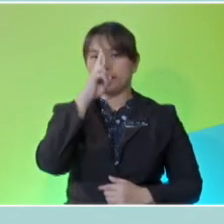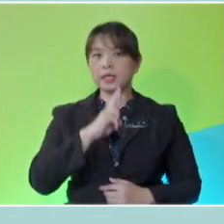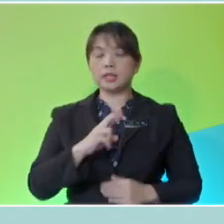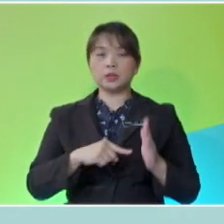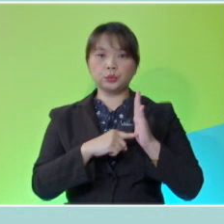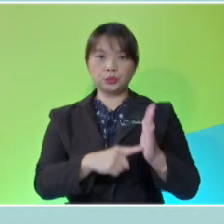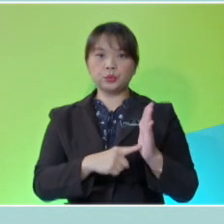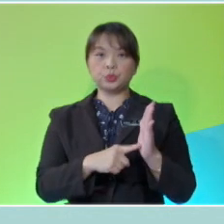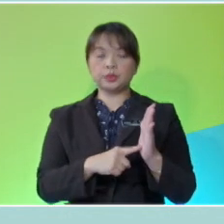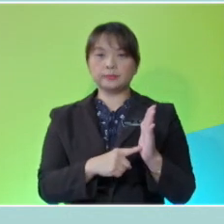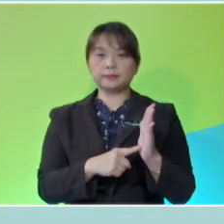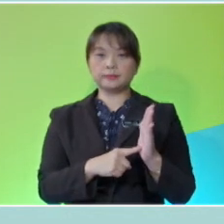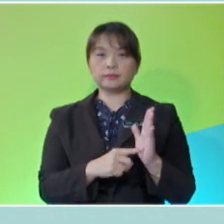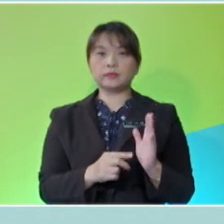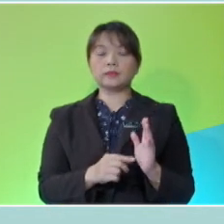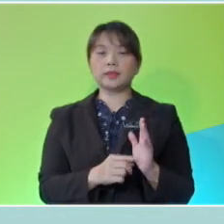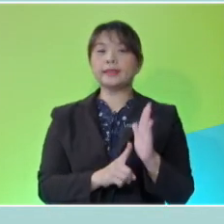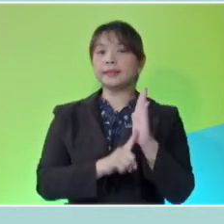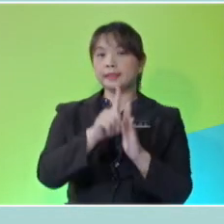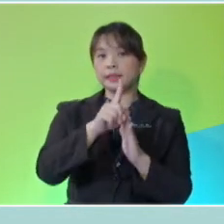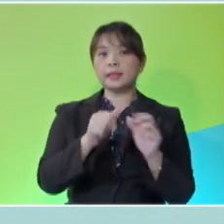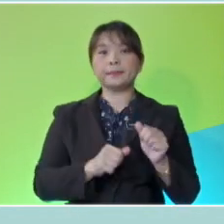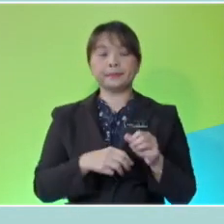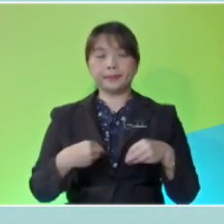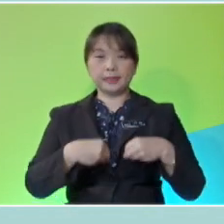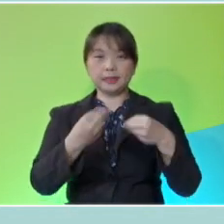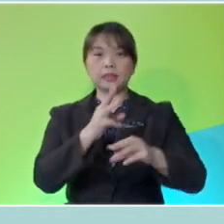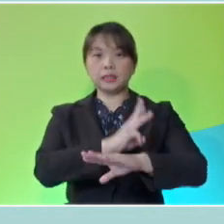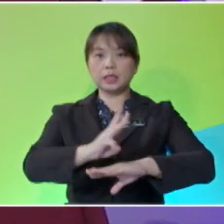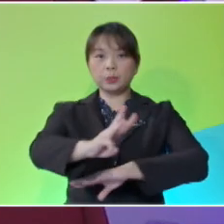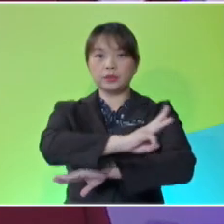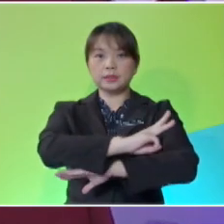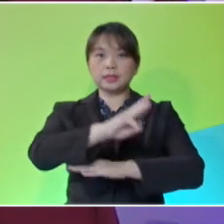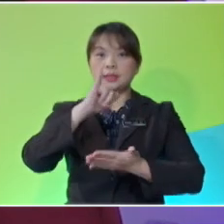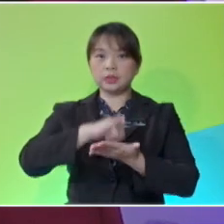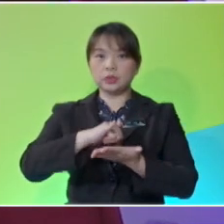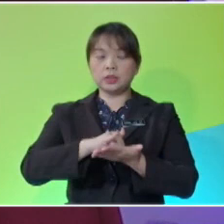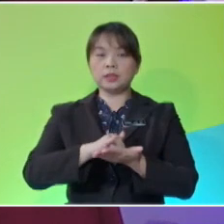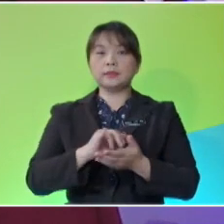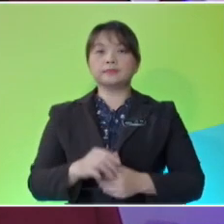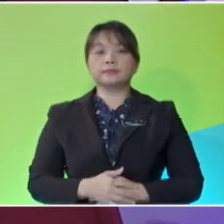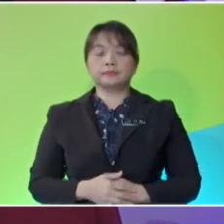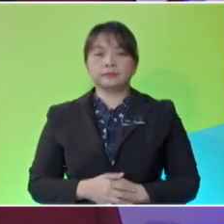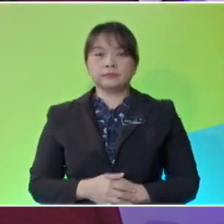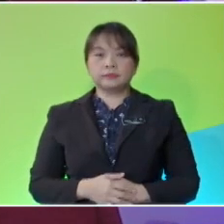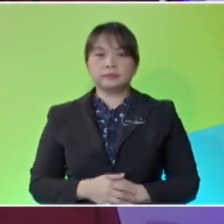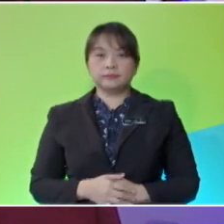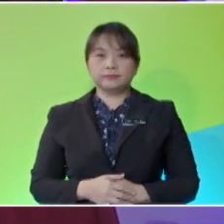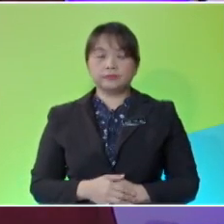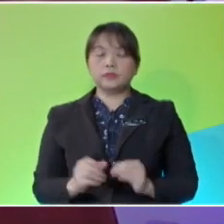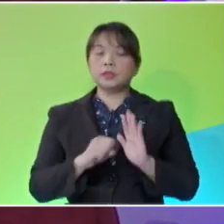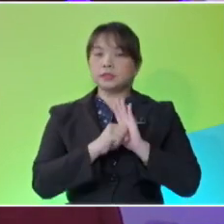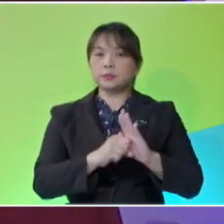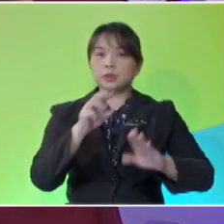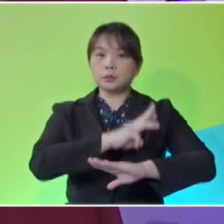ketinggianlah atau kita ke arah ketinggian bagi kawasan Tanah Tinggi oke itu pun adalah simbol kawasan krana simbol kawasan